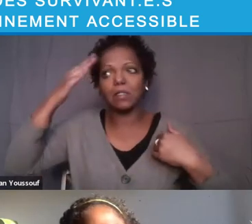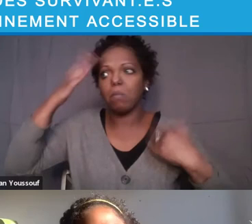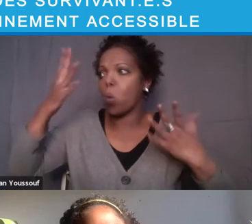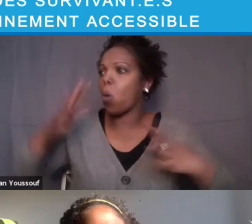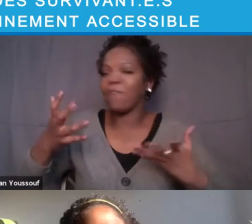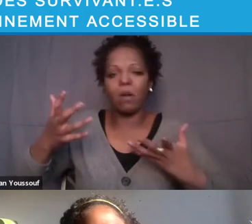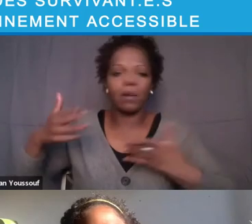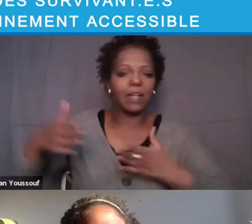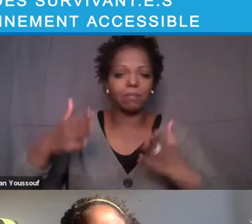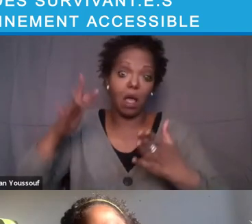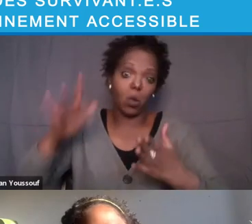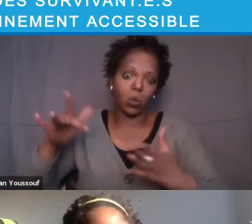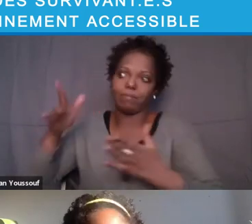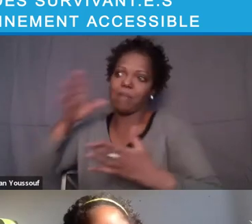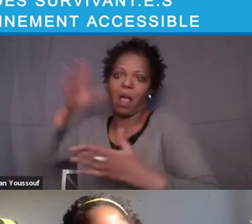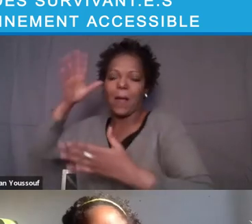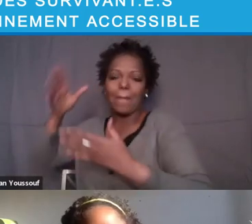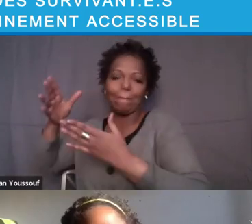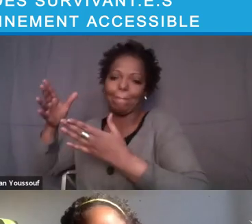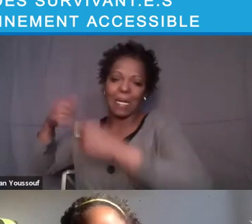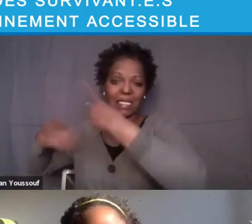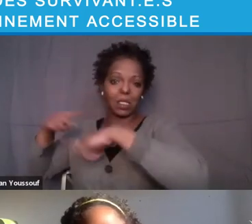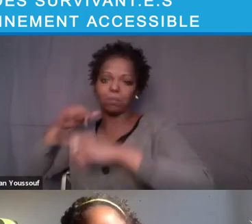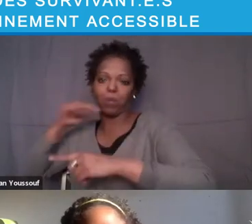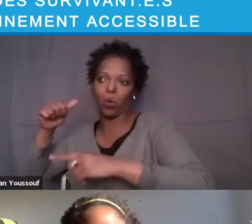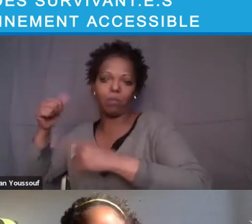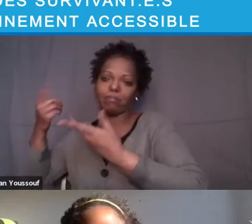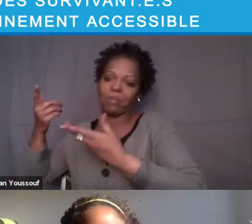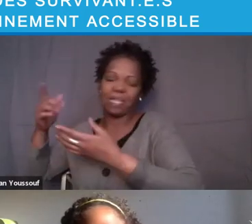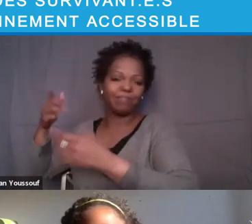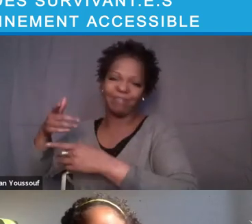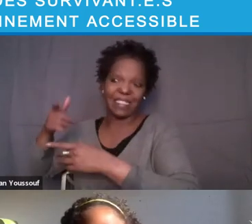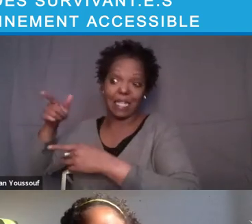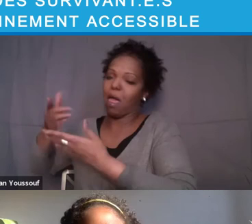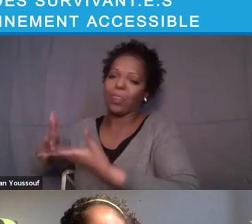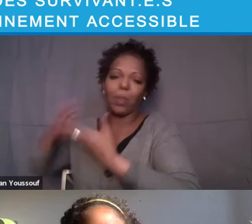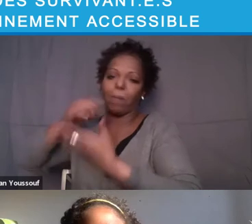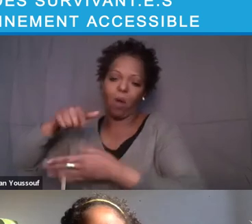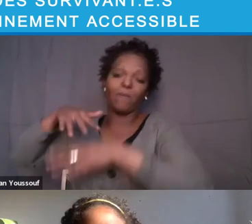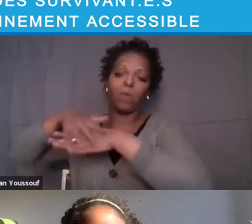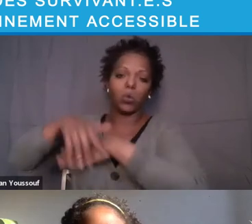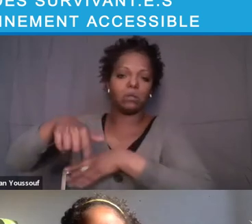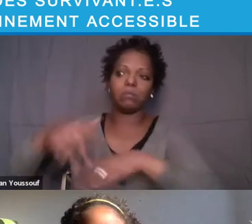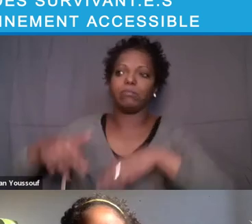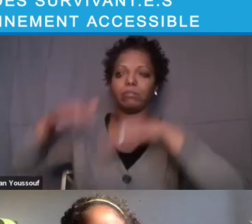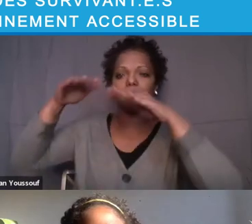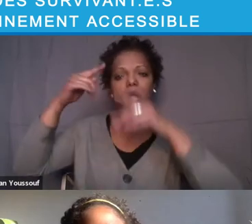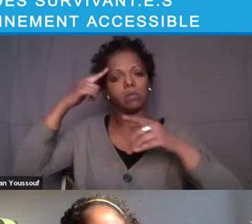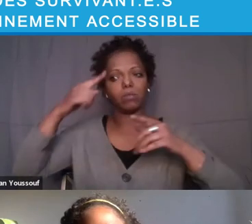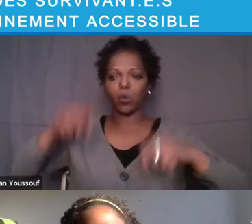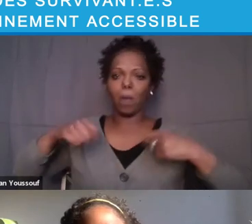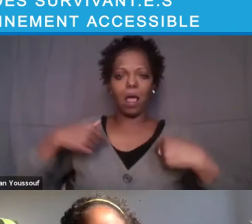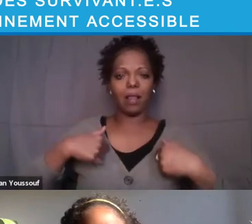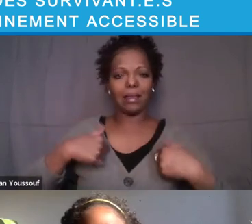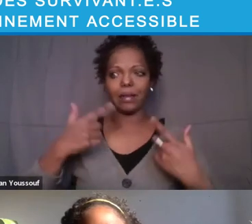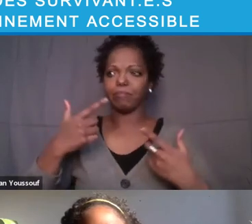langue des signes dès leur jeune âge. Donc, ils ont de la difficulté à comprendre la vie. Donc, c'est